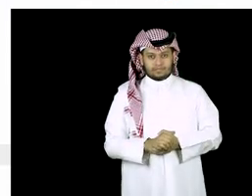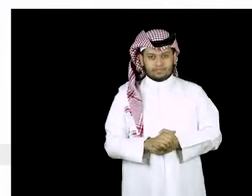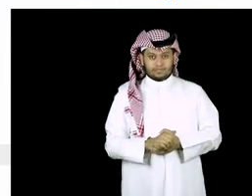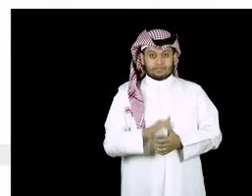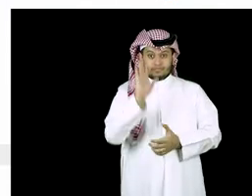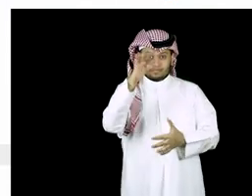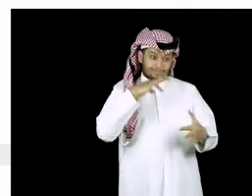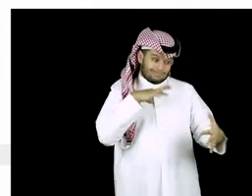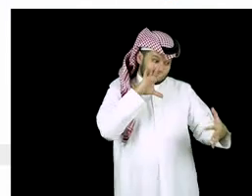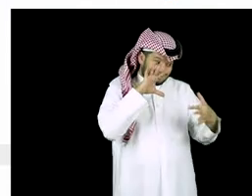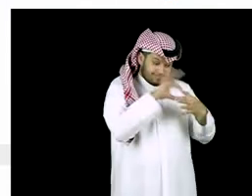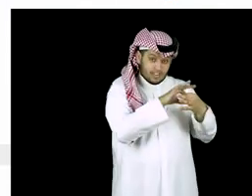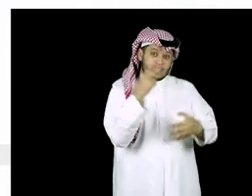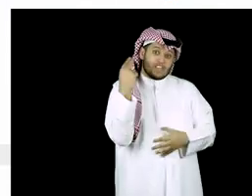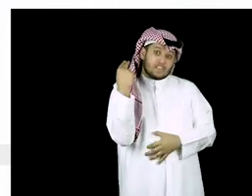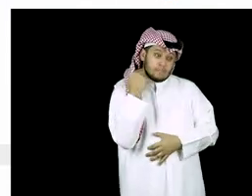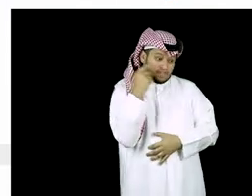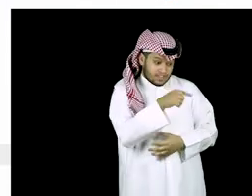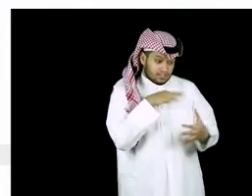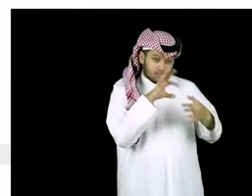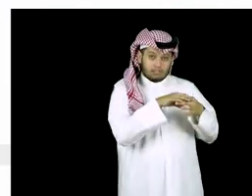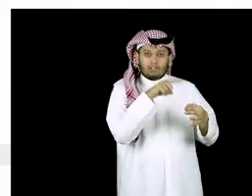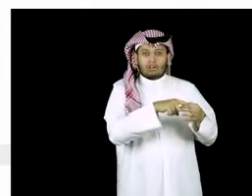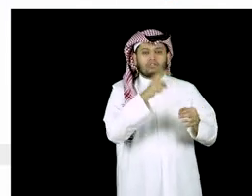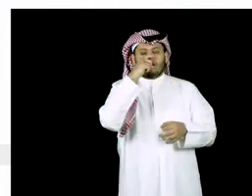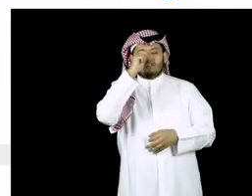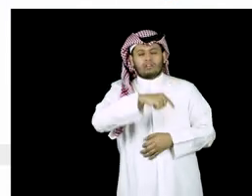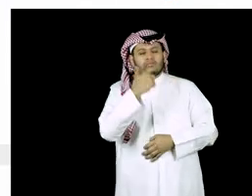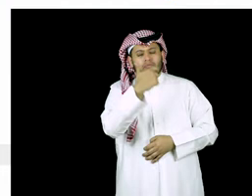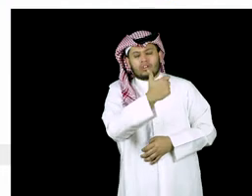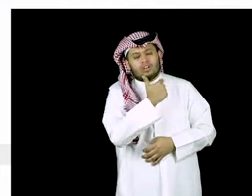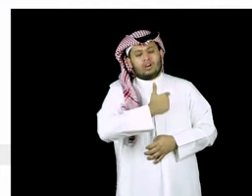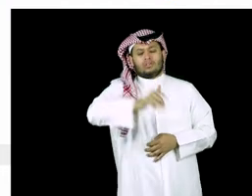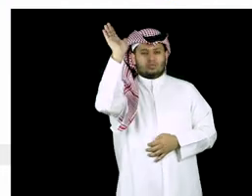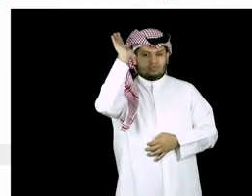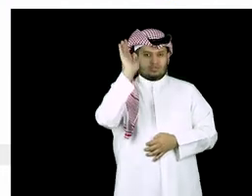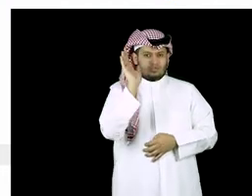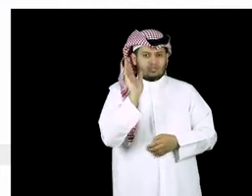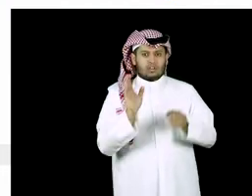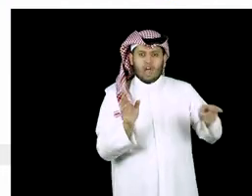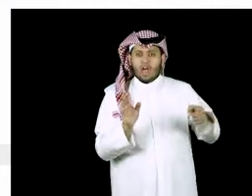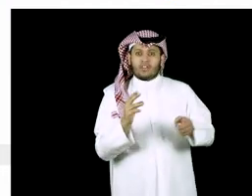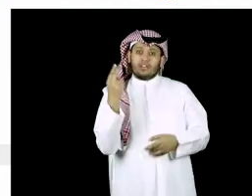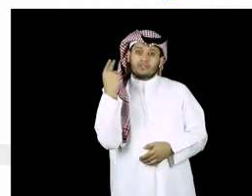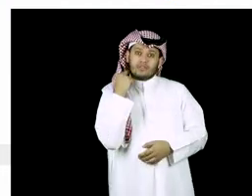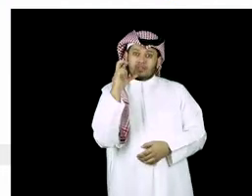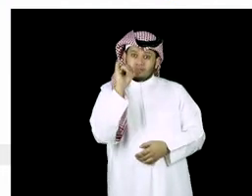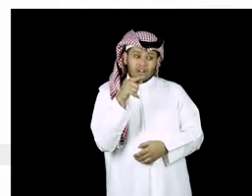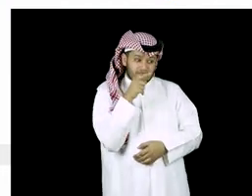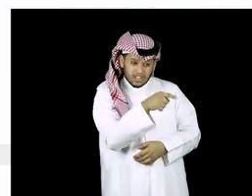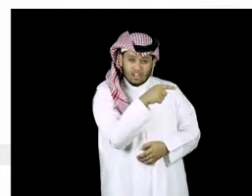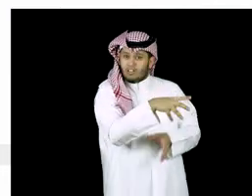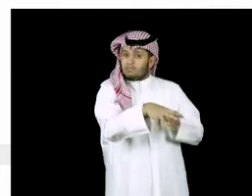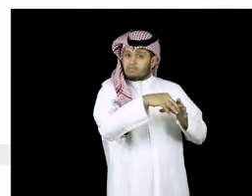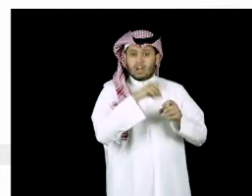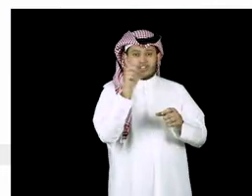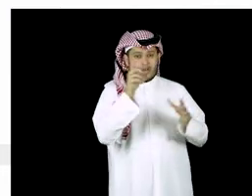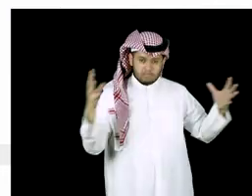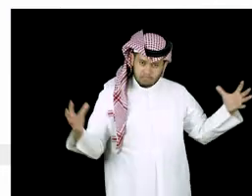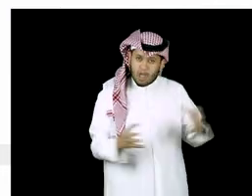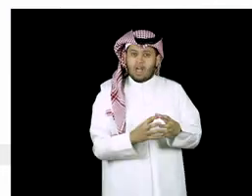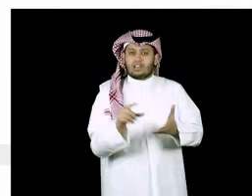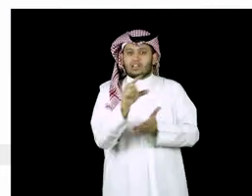وعقد الذمة هو عقد لازم مؤبد، لذلك يعد الذمي أحد رعايا الدولة الإسلامية.